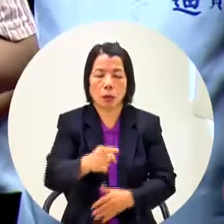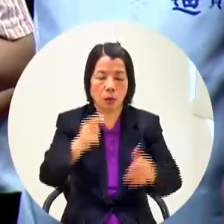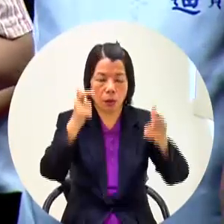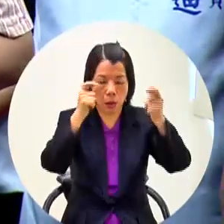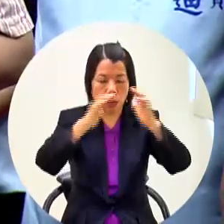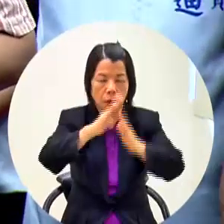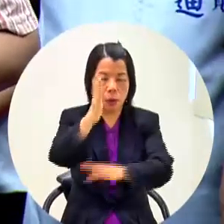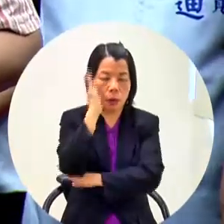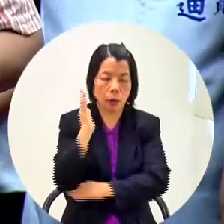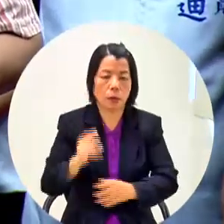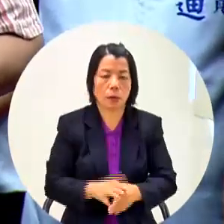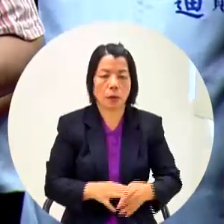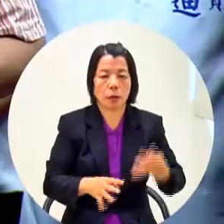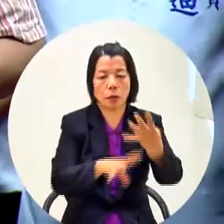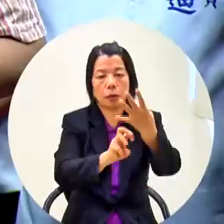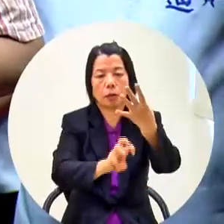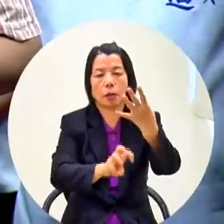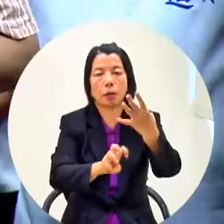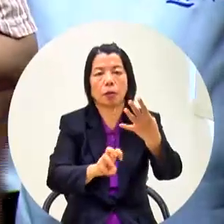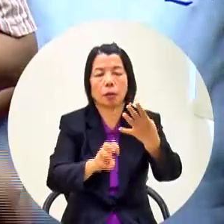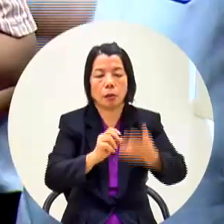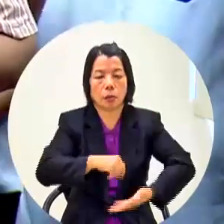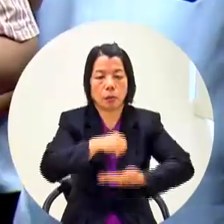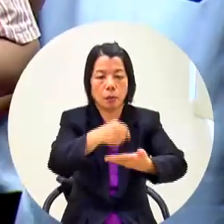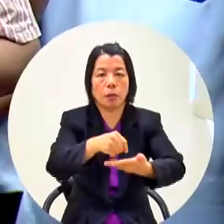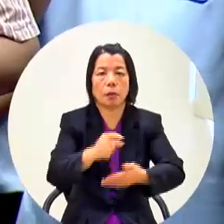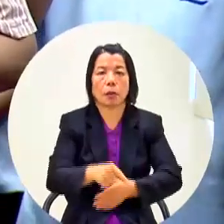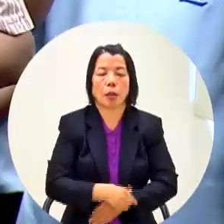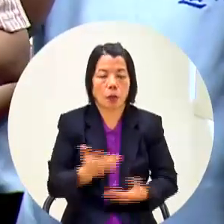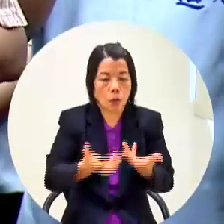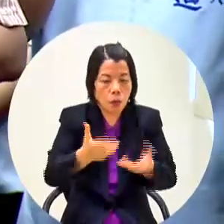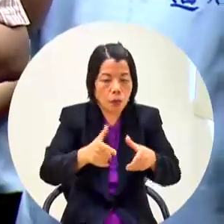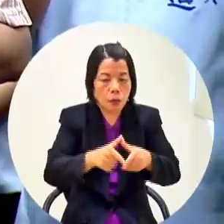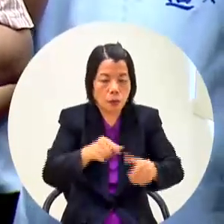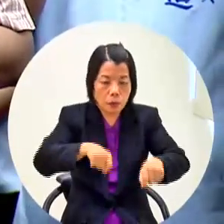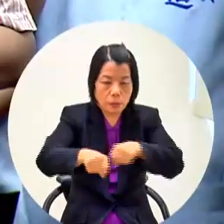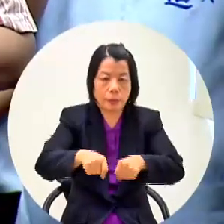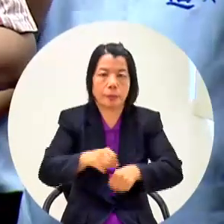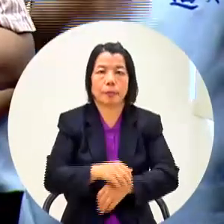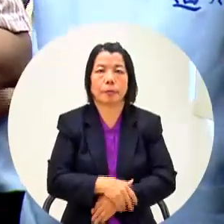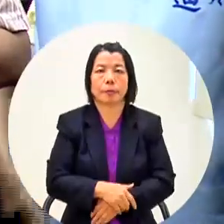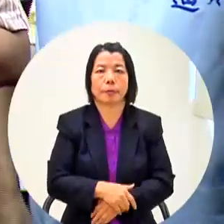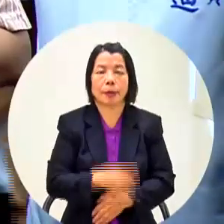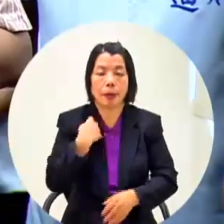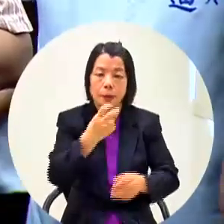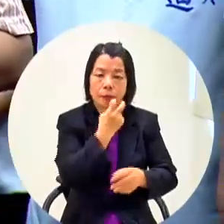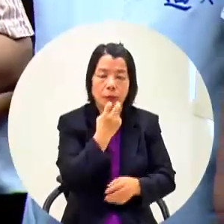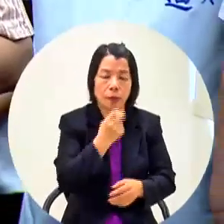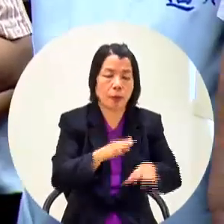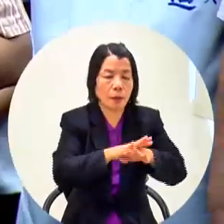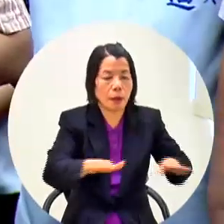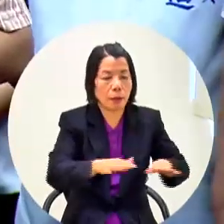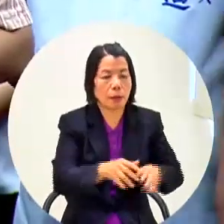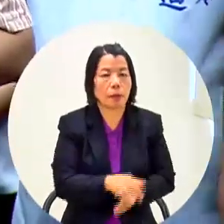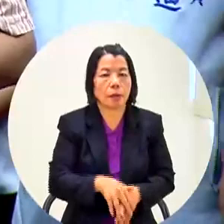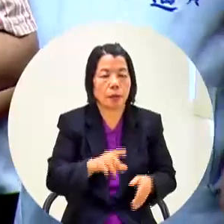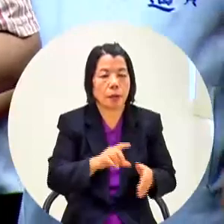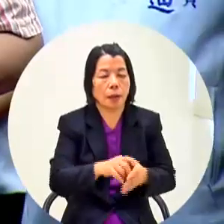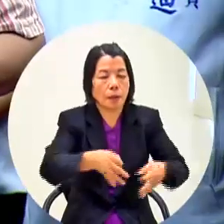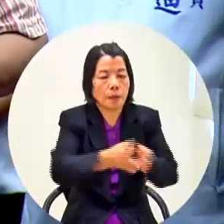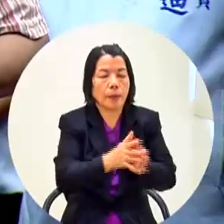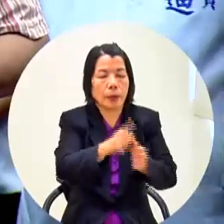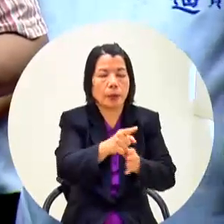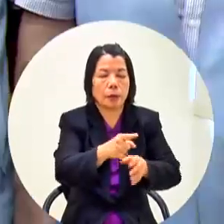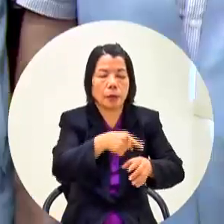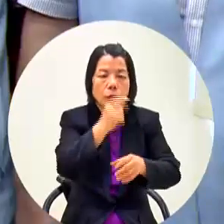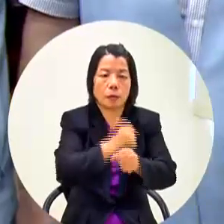在4月30号也提出了我们的暖心计划，我们的中央安心及时上工计划也在